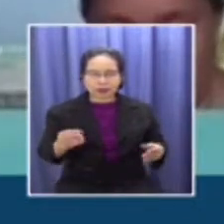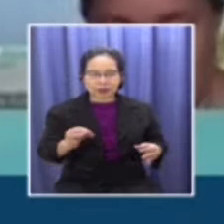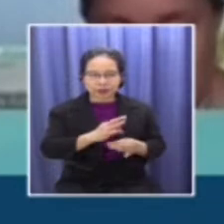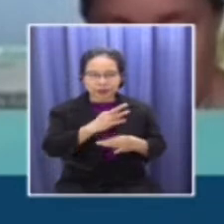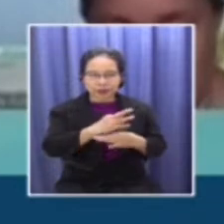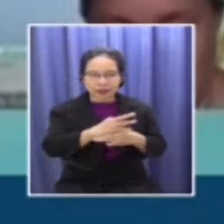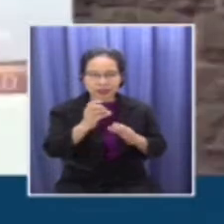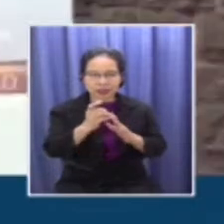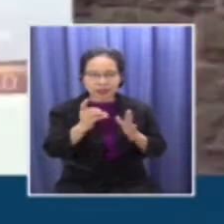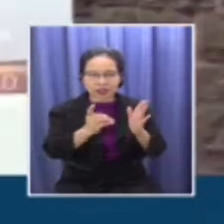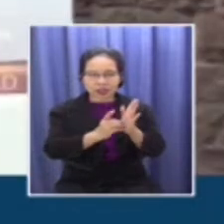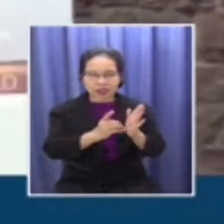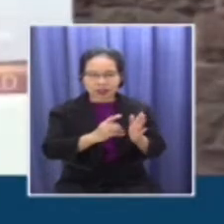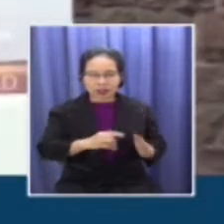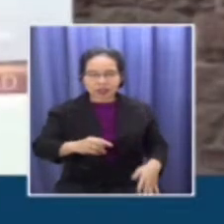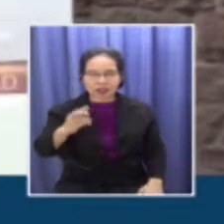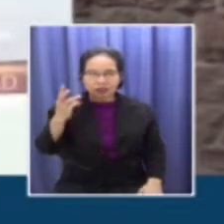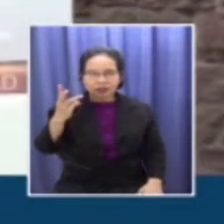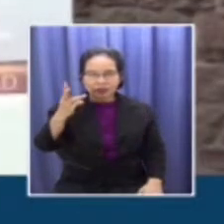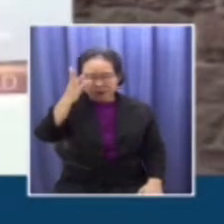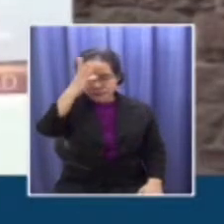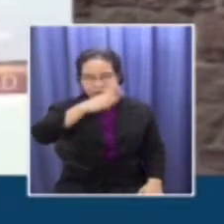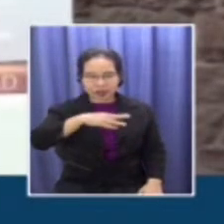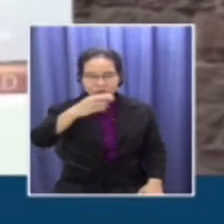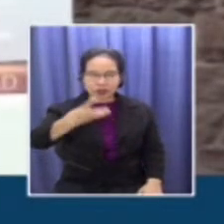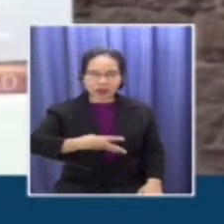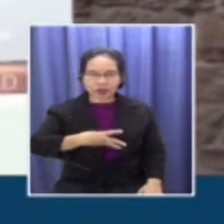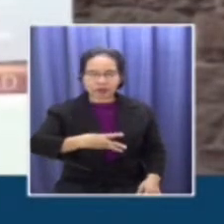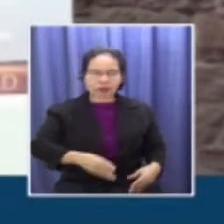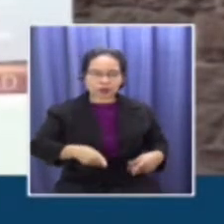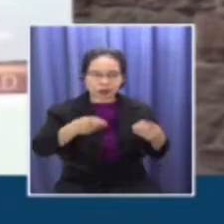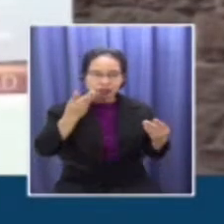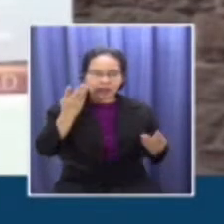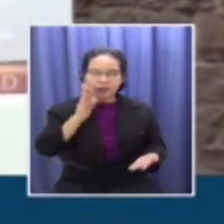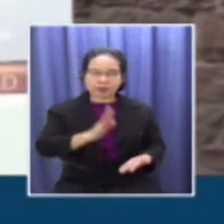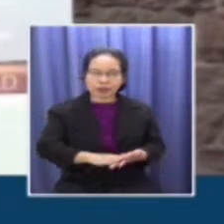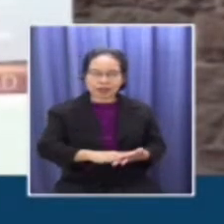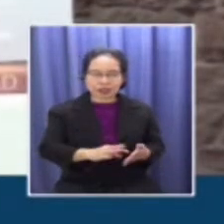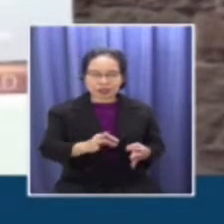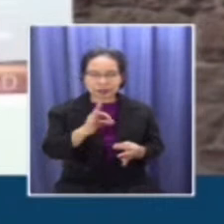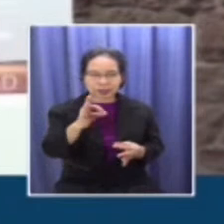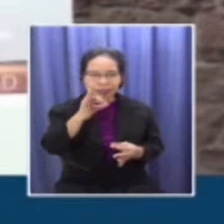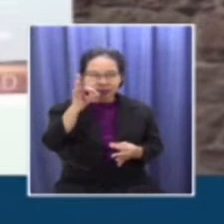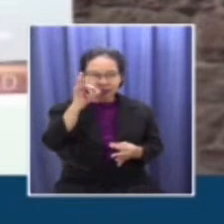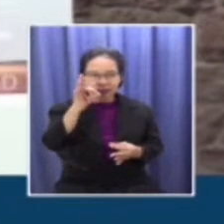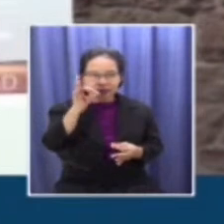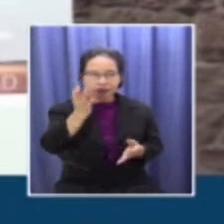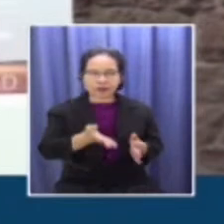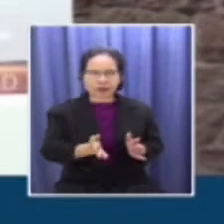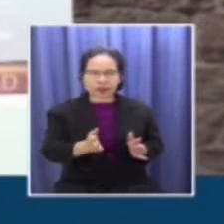wamo chinchini ndisa ahomane firi wɔ nipa mu a wɔn mu ni baabi ara te